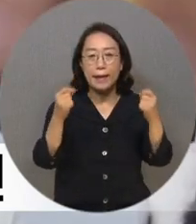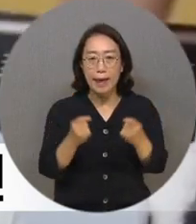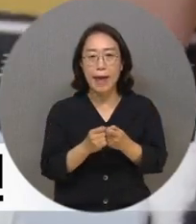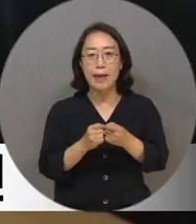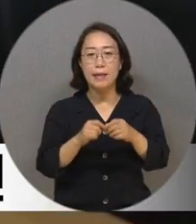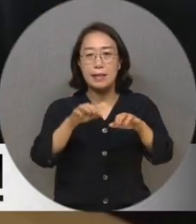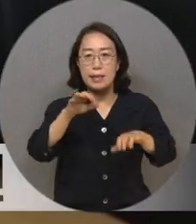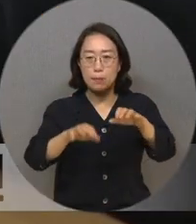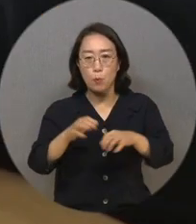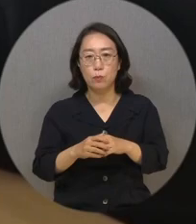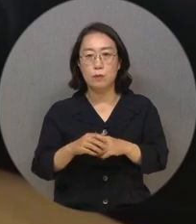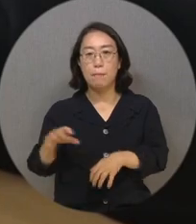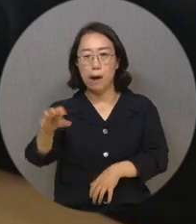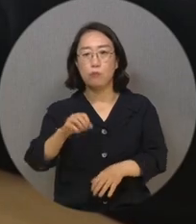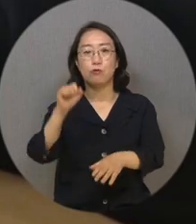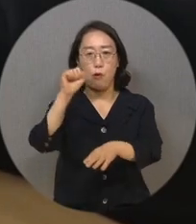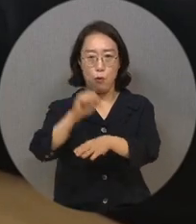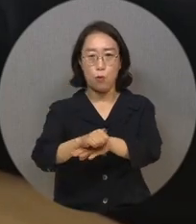마우스를 허용하기로 했습니다